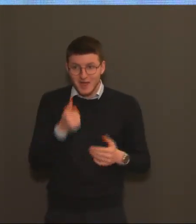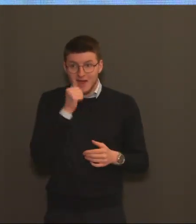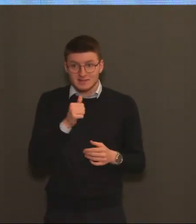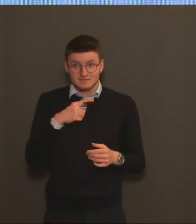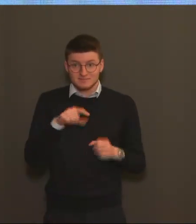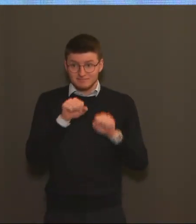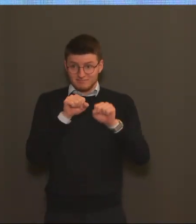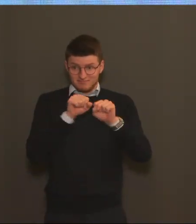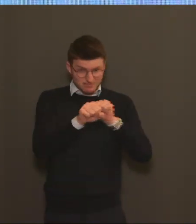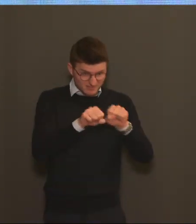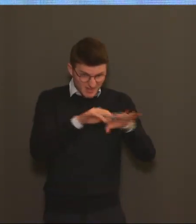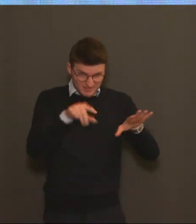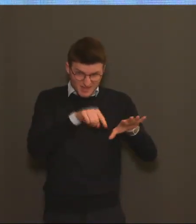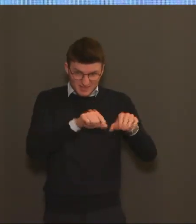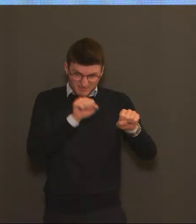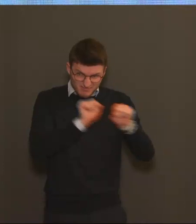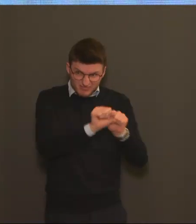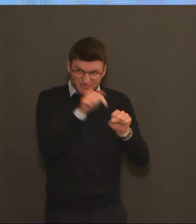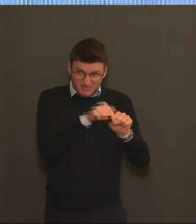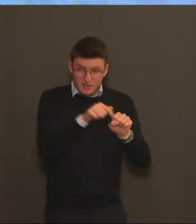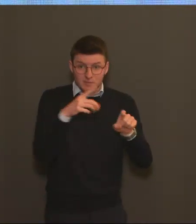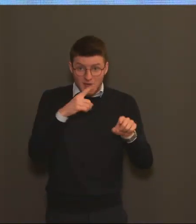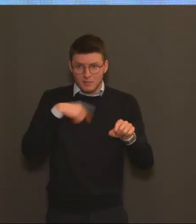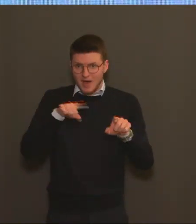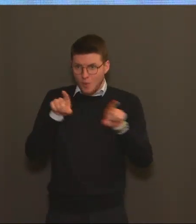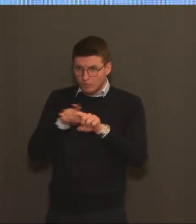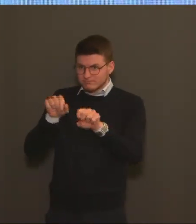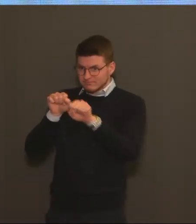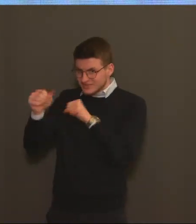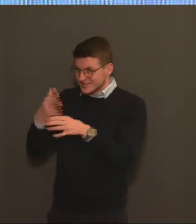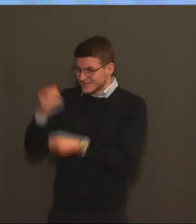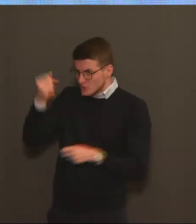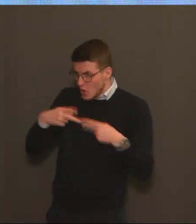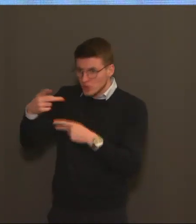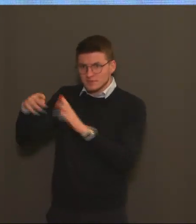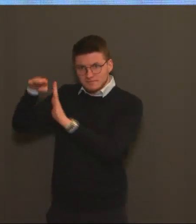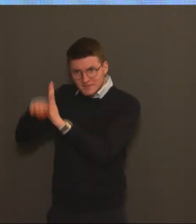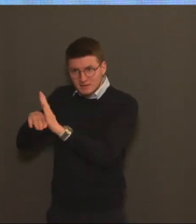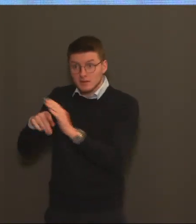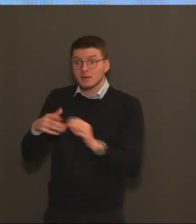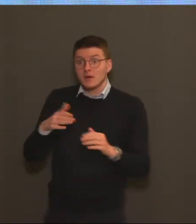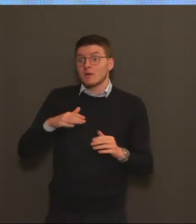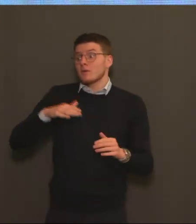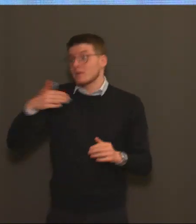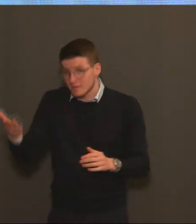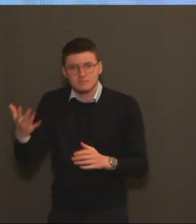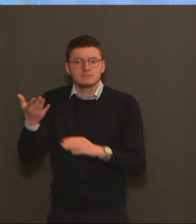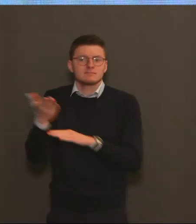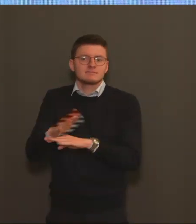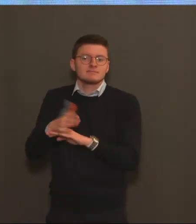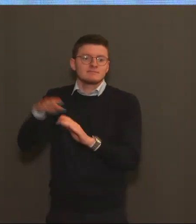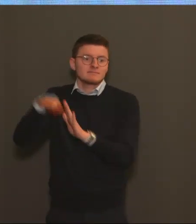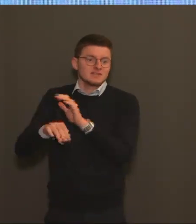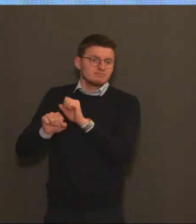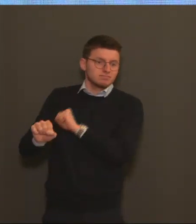ook ziekenhuisopnames vermijden en uiteindelijk ook overlijdens gaan vermijden. Dus het goed opvolgen van maatregelen, daarmee kunnen